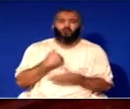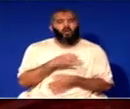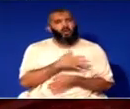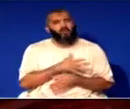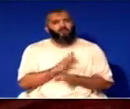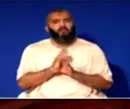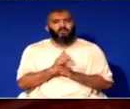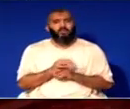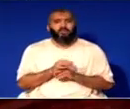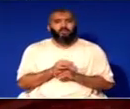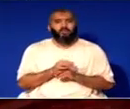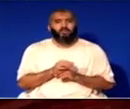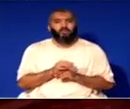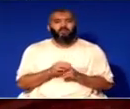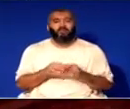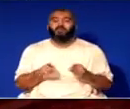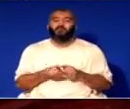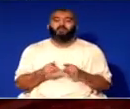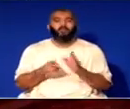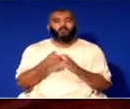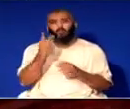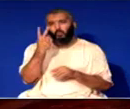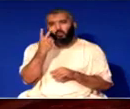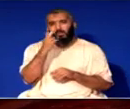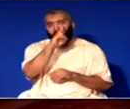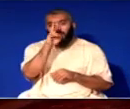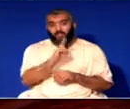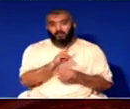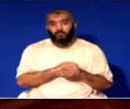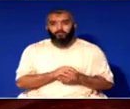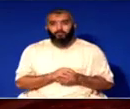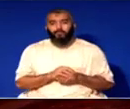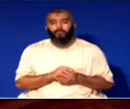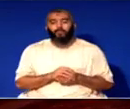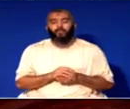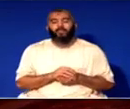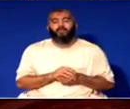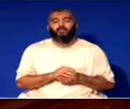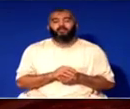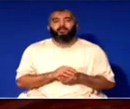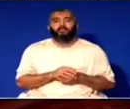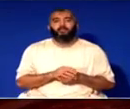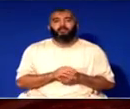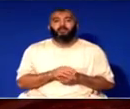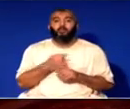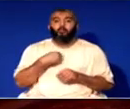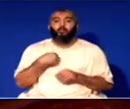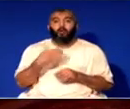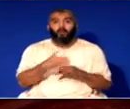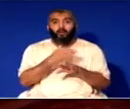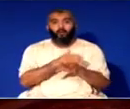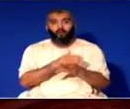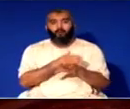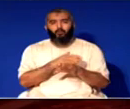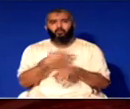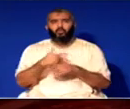الاخر. ونزيدك السؤال الزاوج خويا، انا راني نصلي، كنت نصلي قيام الليل واحد 20